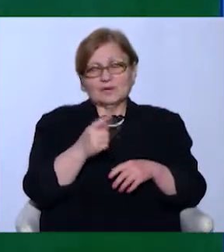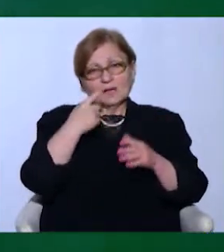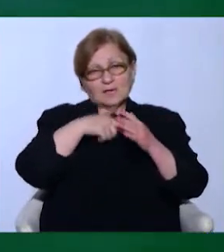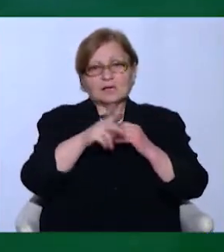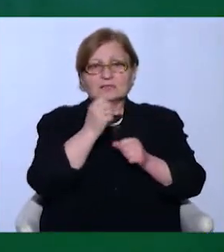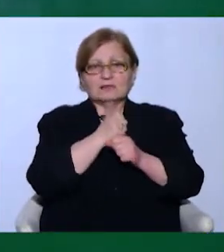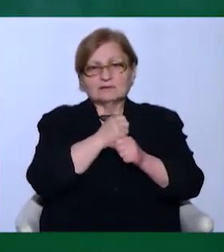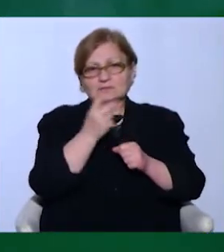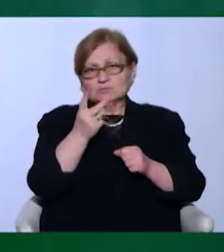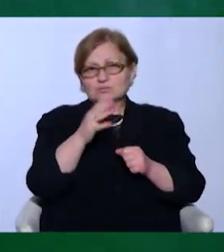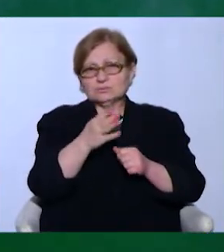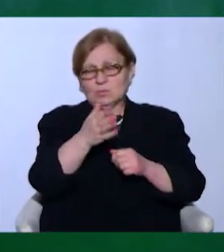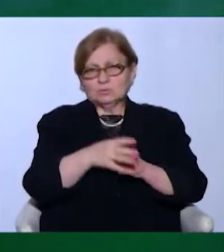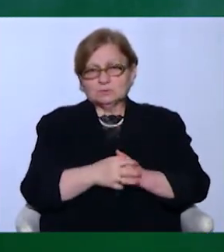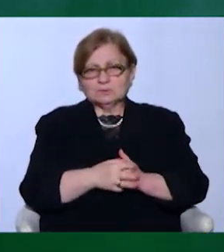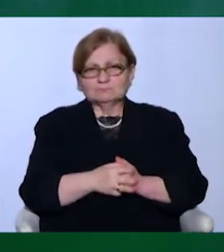24.